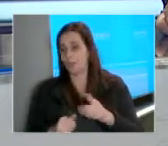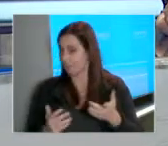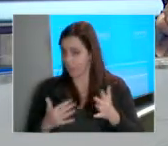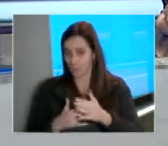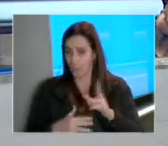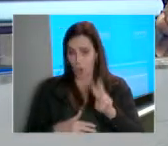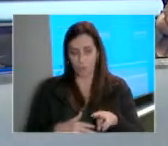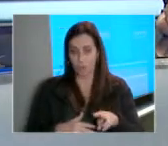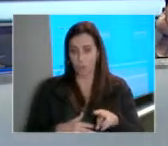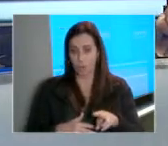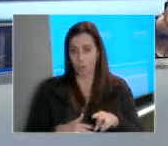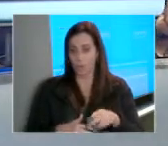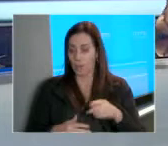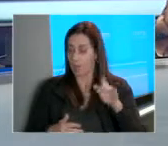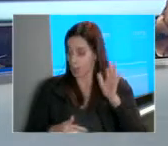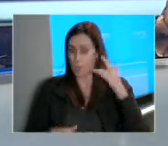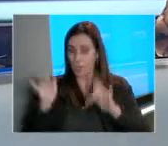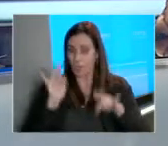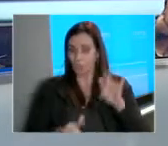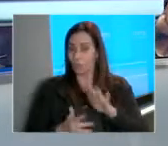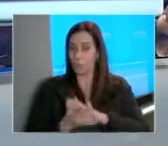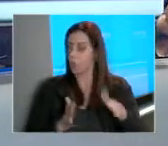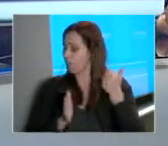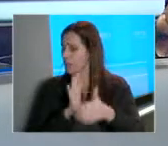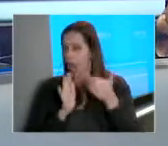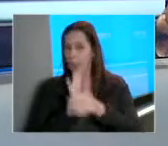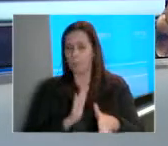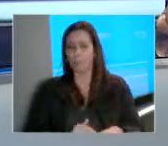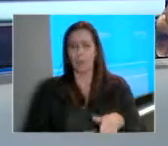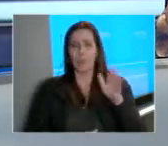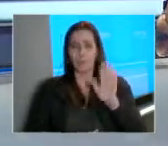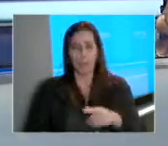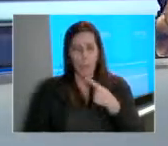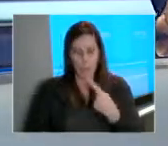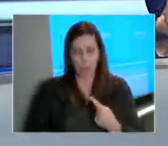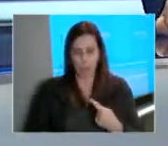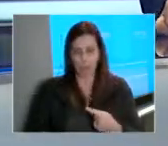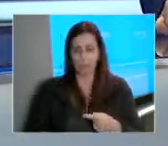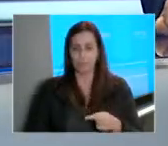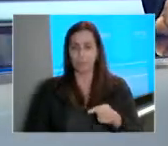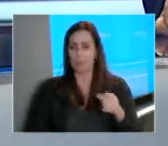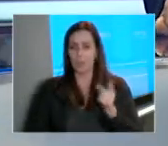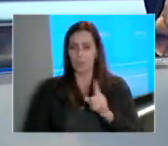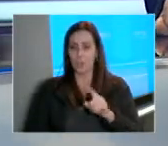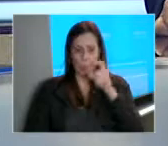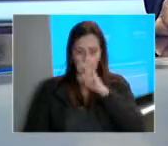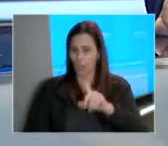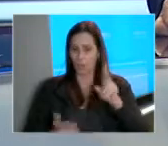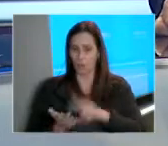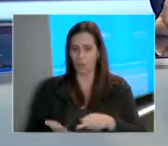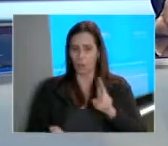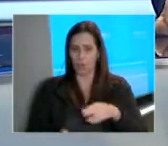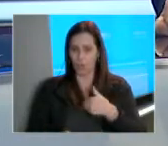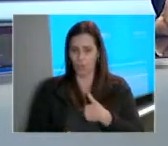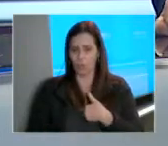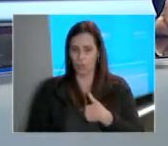נבחנים, יש ריג'קטים, יש התנגדויות, ופשוט מתעלמים מהם. וגם הטענה שהיא לא מזהמת, זה לא נכונה, כי יש